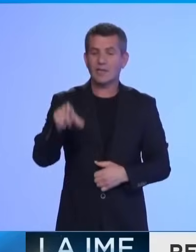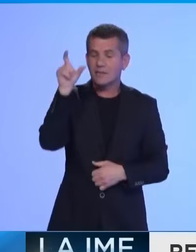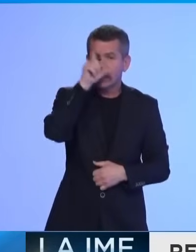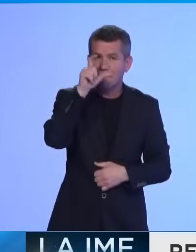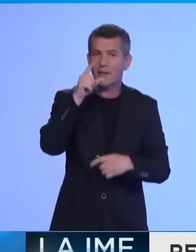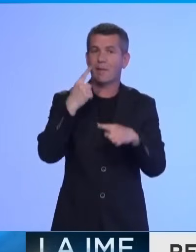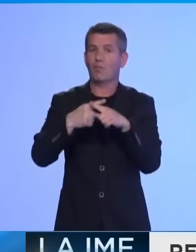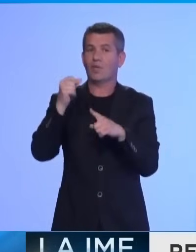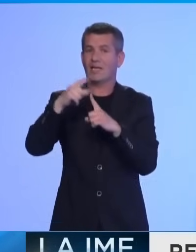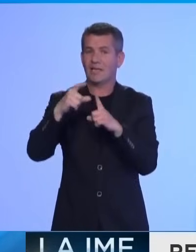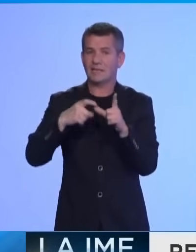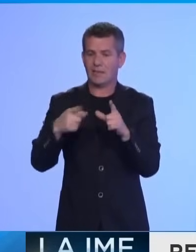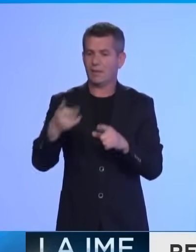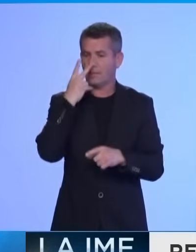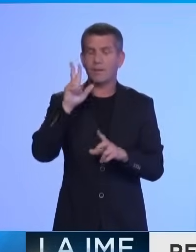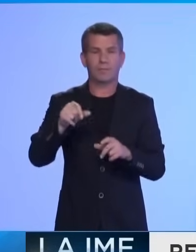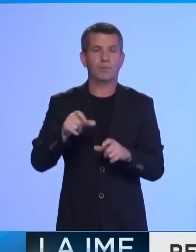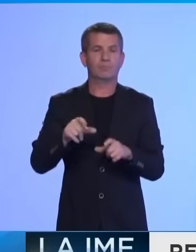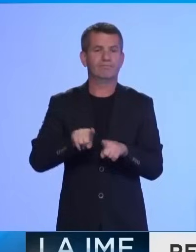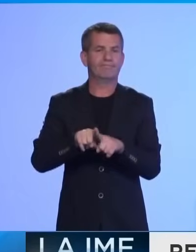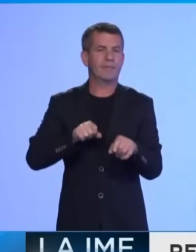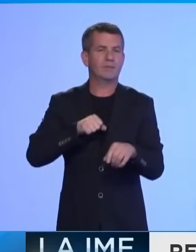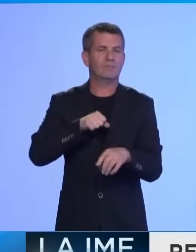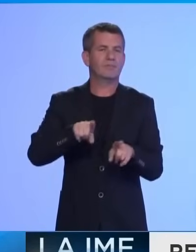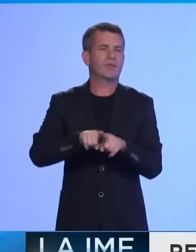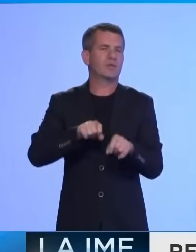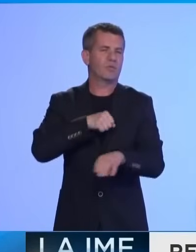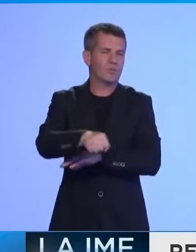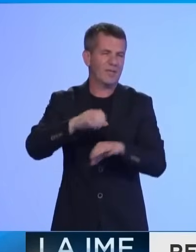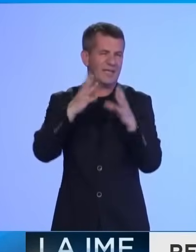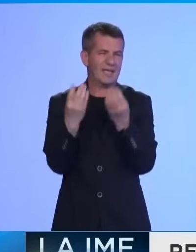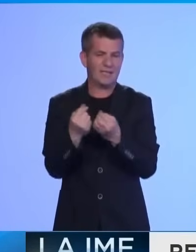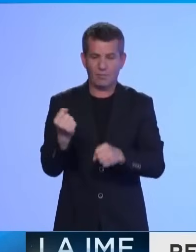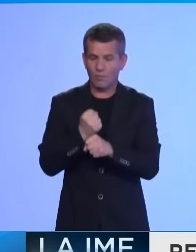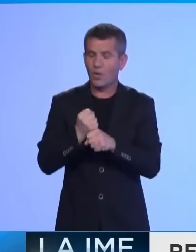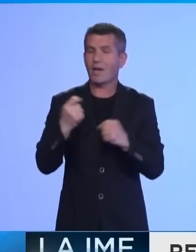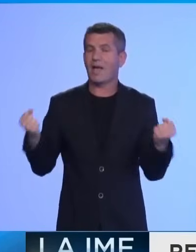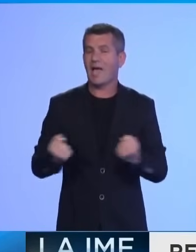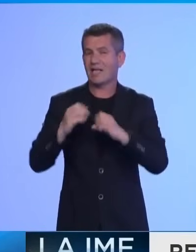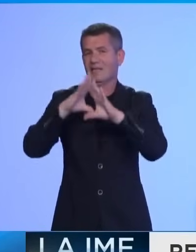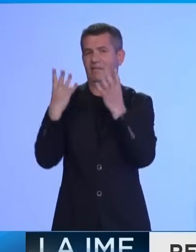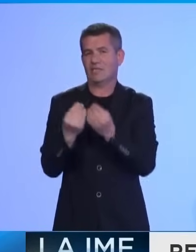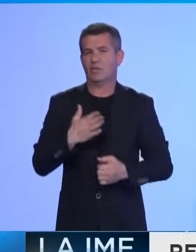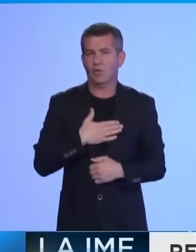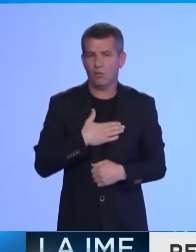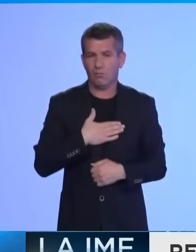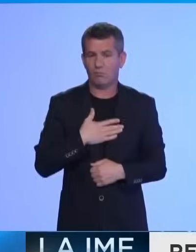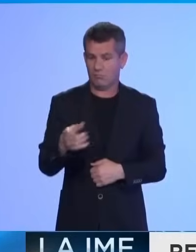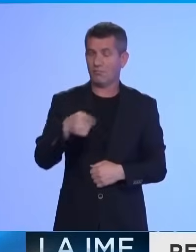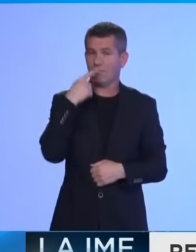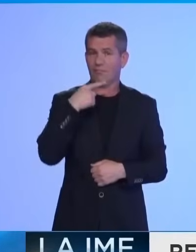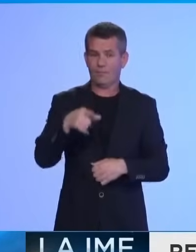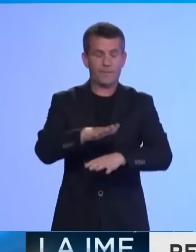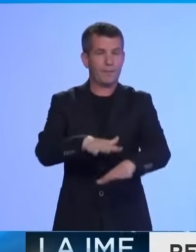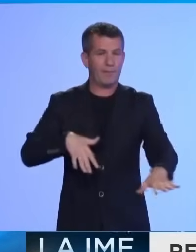RTS-n, është sulmi drejt për drejt mbi punën dhe angazhimin ton të përditshëm, ka thënë Ahmet Gjekaj. Në këtë kontekst, ai tha se